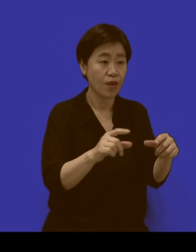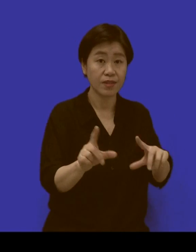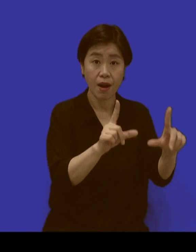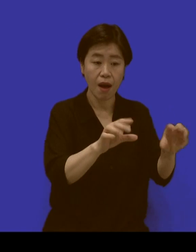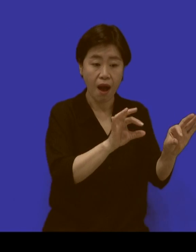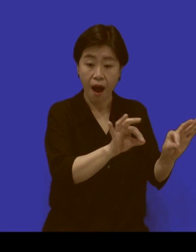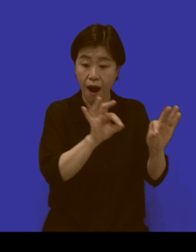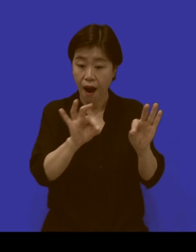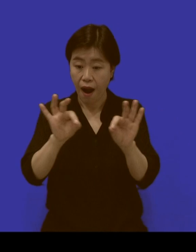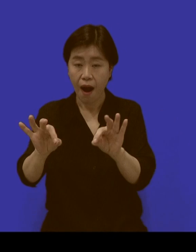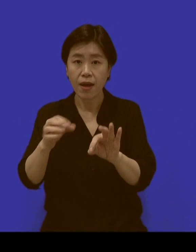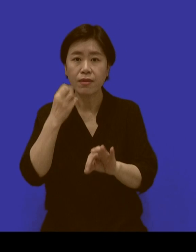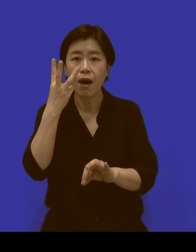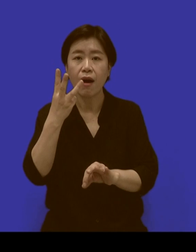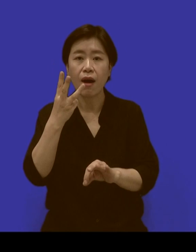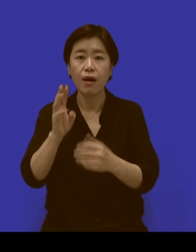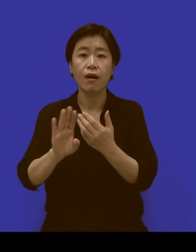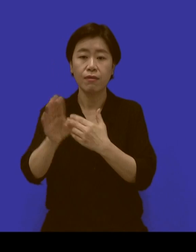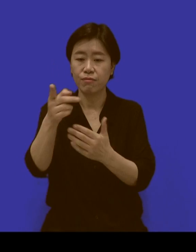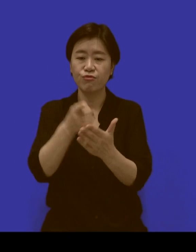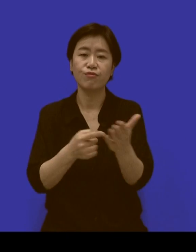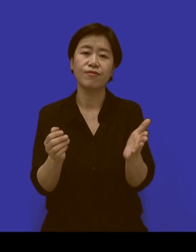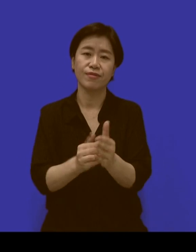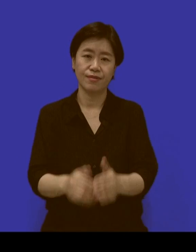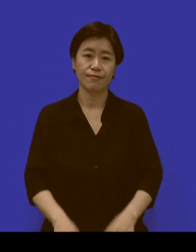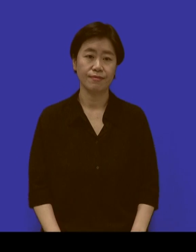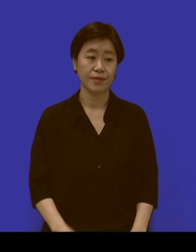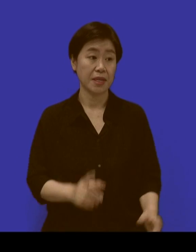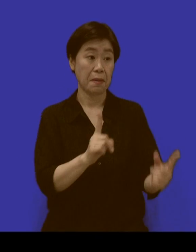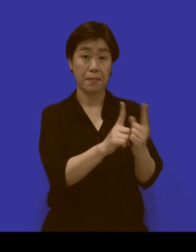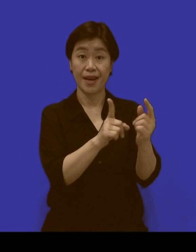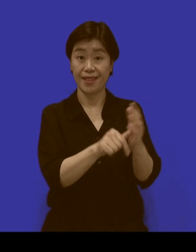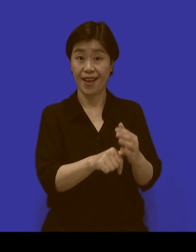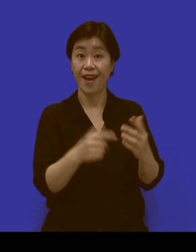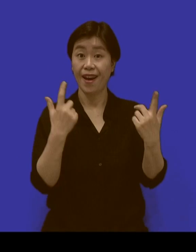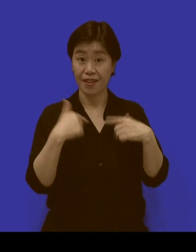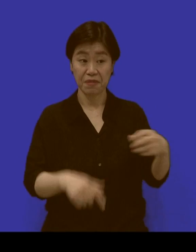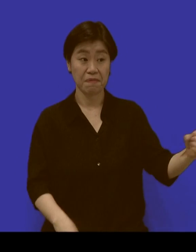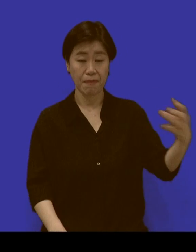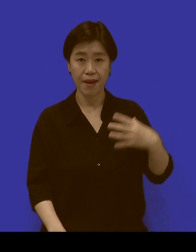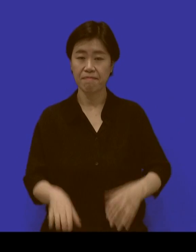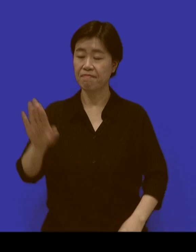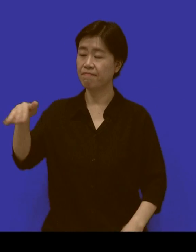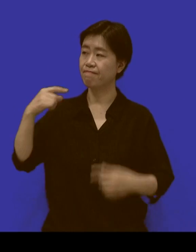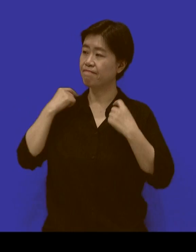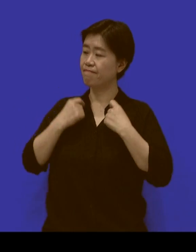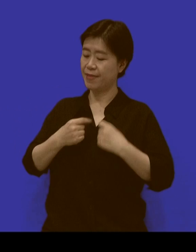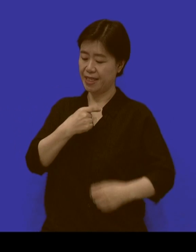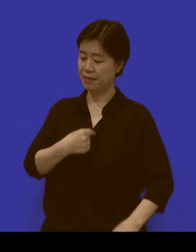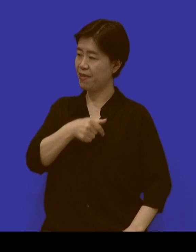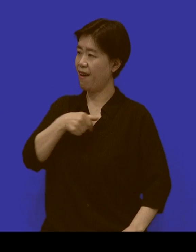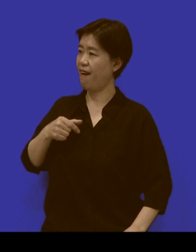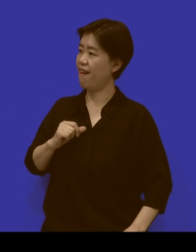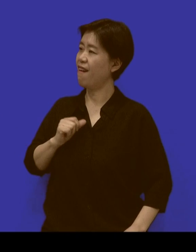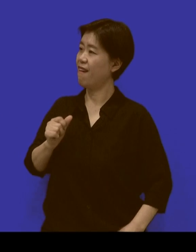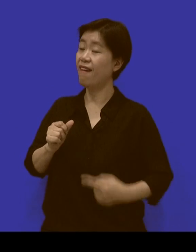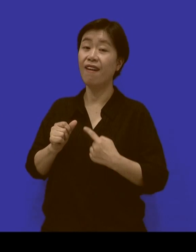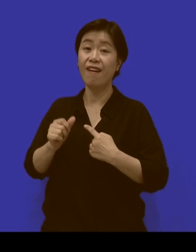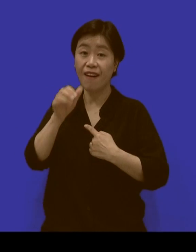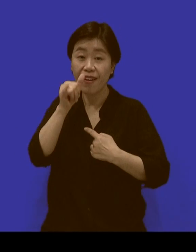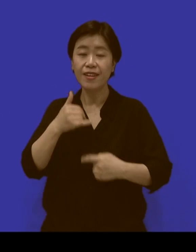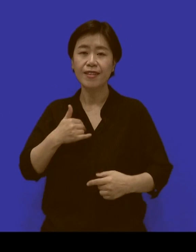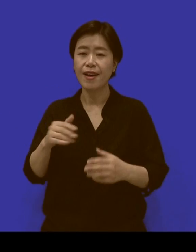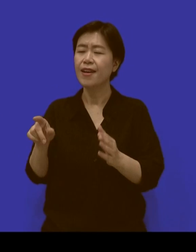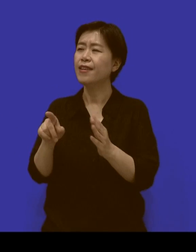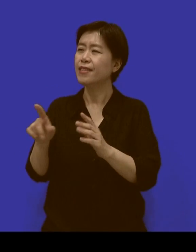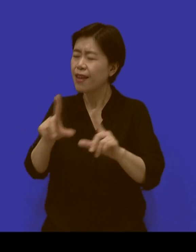십자가 목걸이를 하고 예. 자기는 이 믿음이 있다고 끝까지 좋게 될 거라는 나을 거라는 그래서 저도 참 많이 도전을 받았고